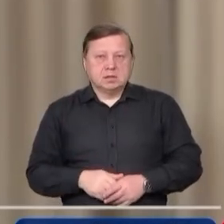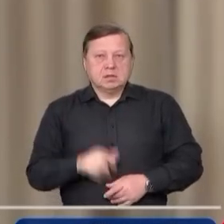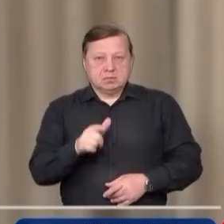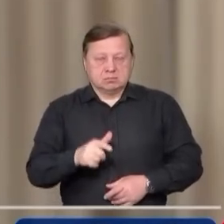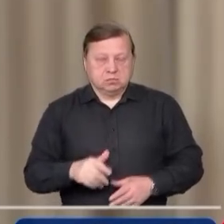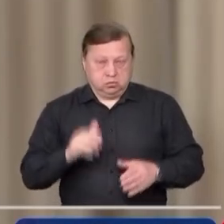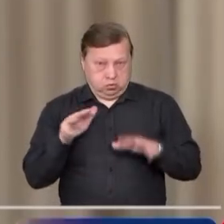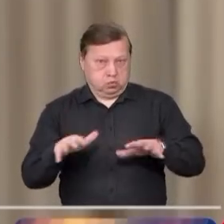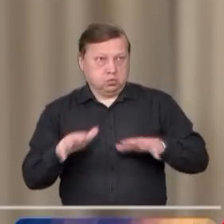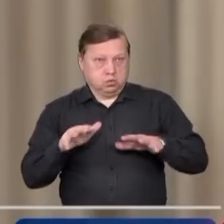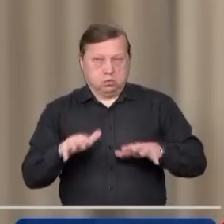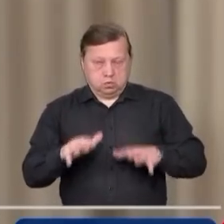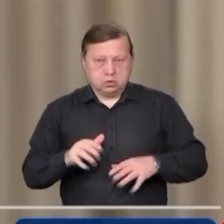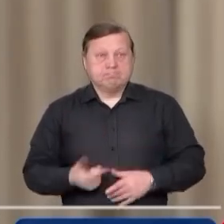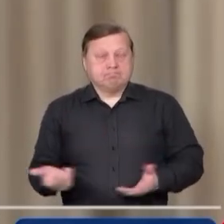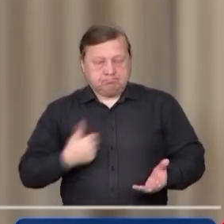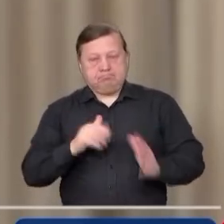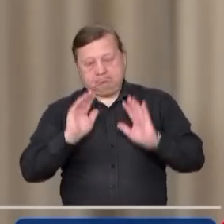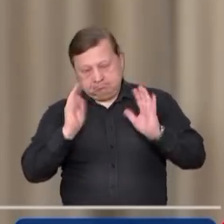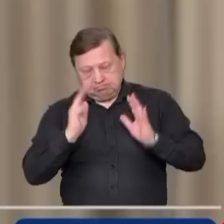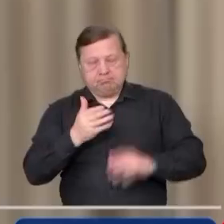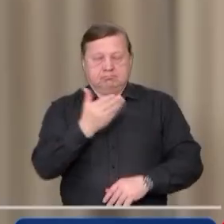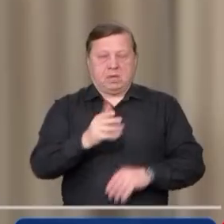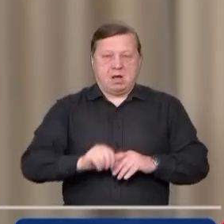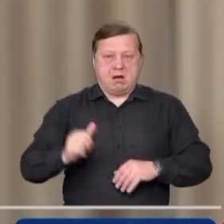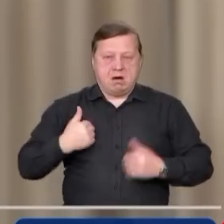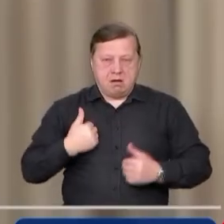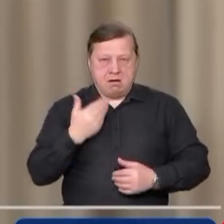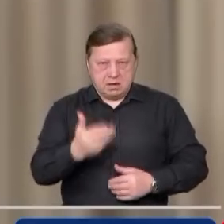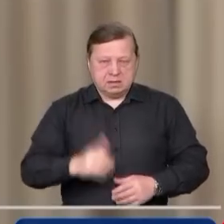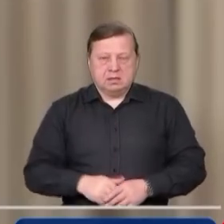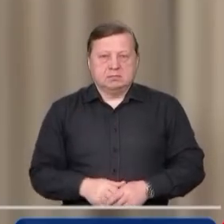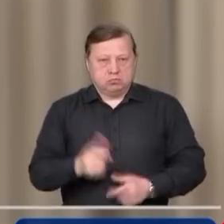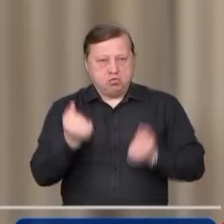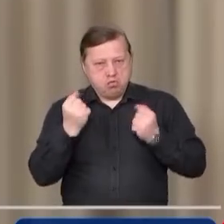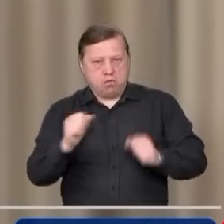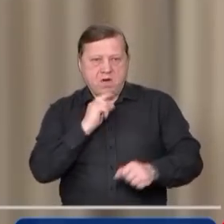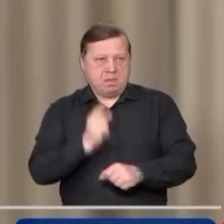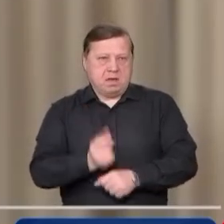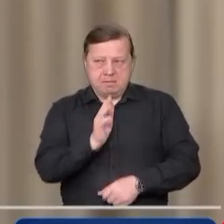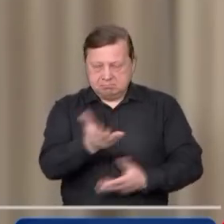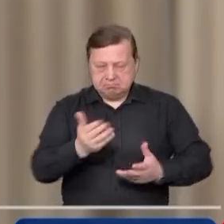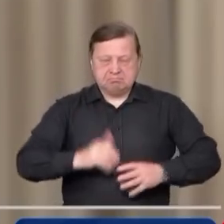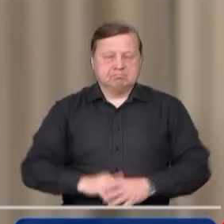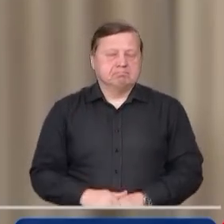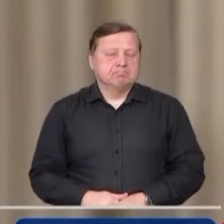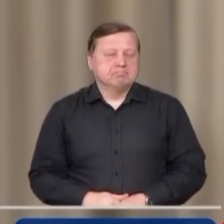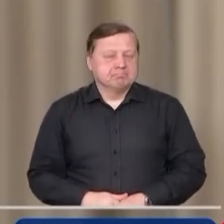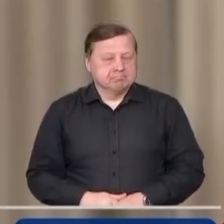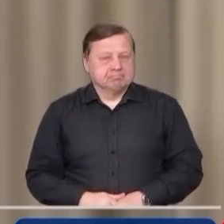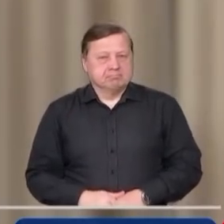zachodnich czołgów. I chciałbym pochwalić naszych brytyjskich sojuszników za tę odważną decyzję.